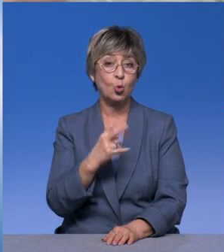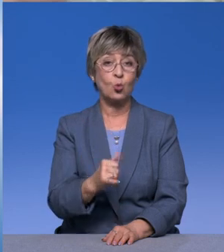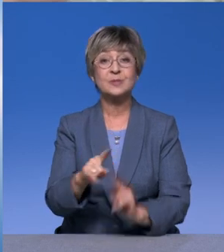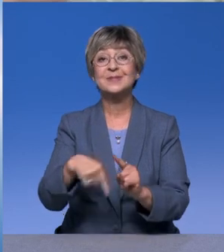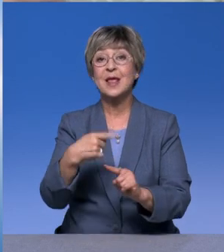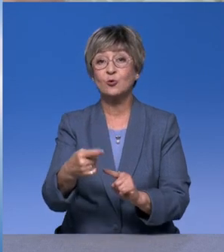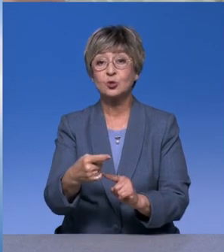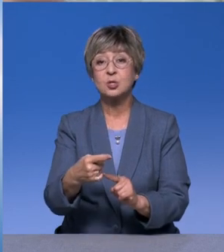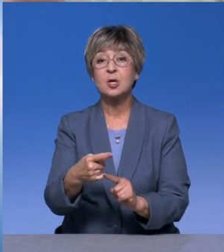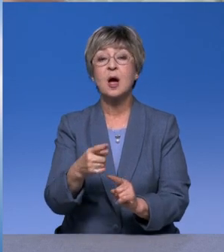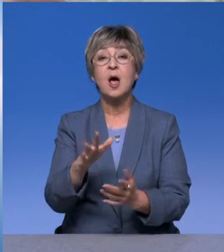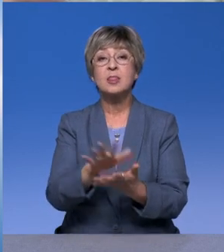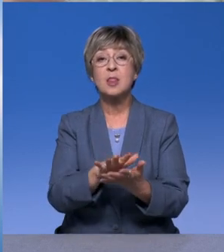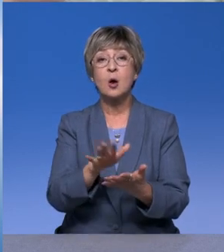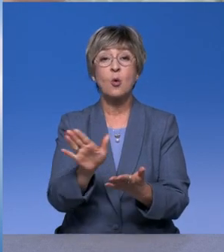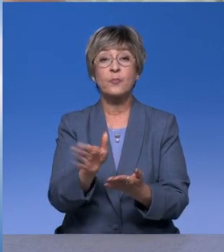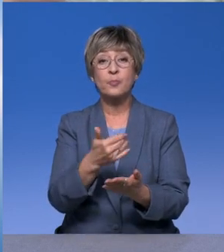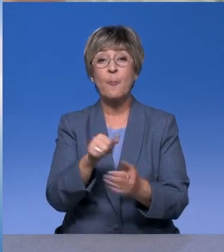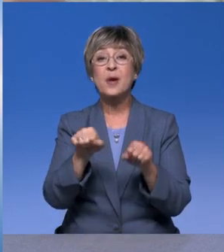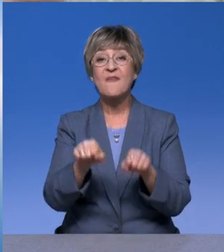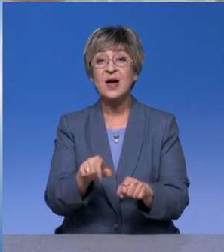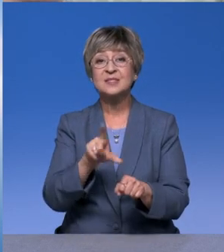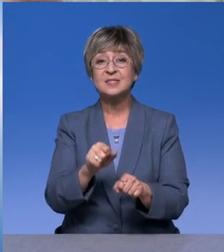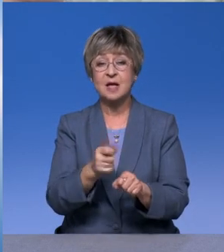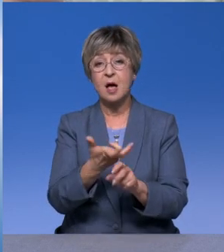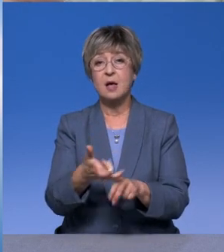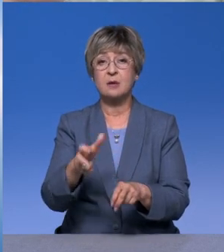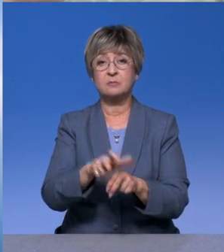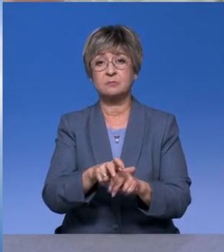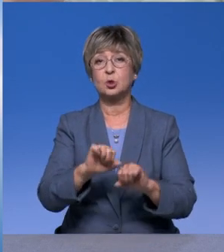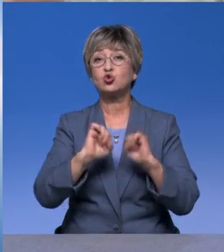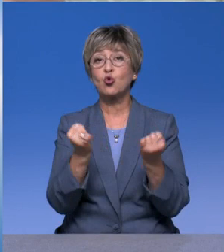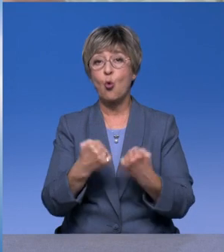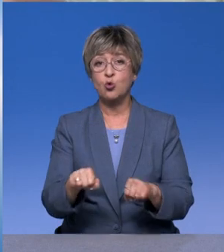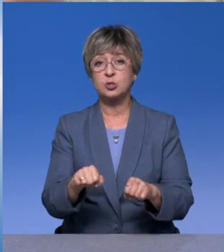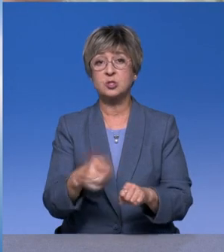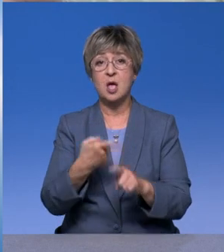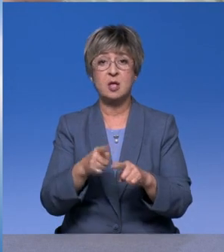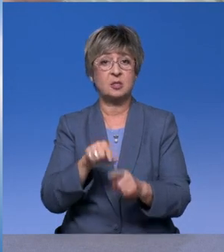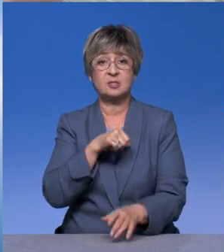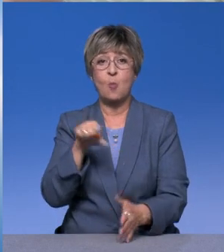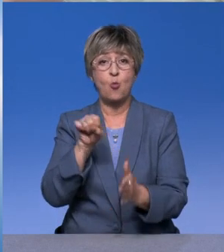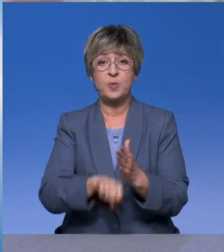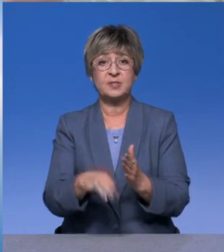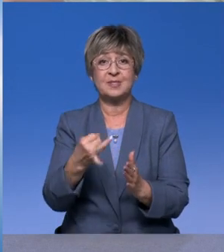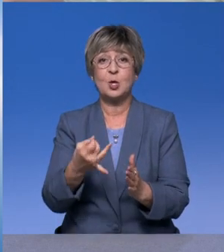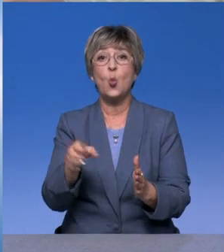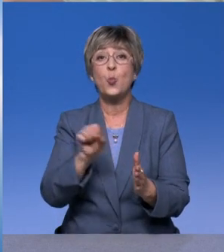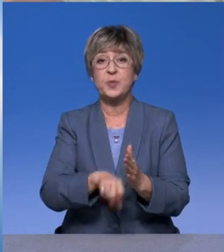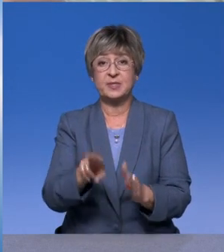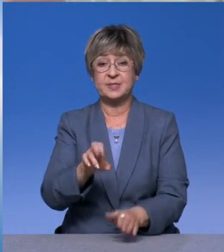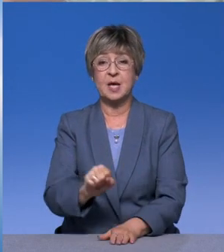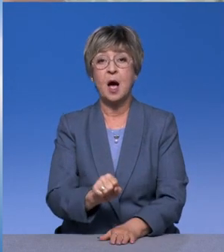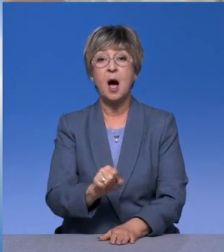за регулярное превышение скорости, потому что это потенциальный убийца или в лучшем случае самоубийца. Город Иваново. Вот что касается